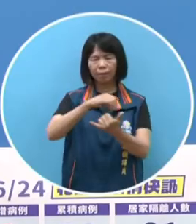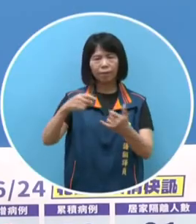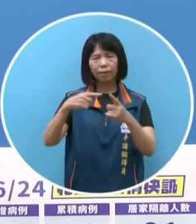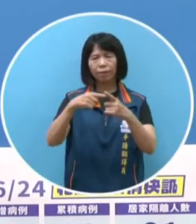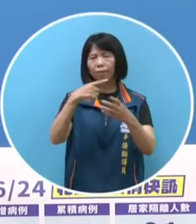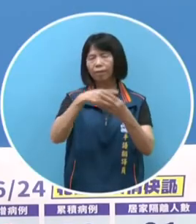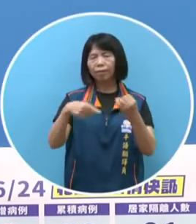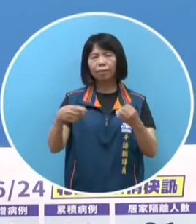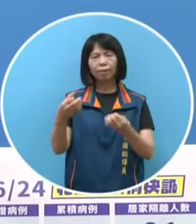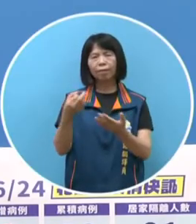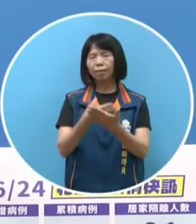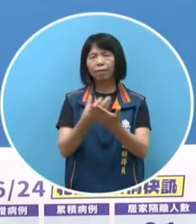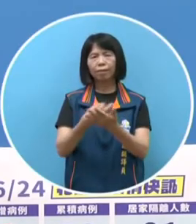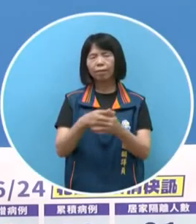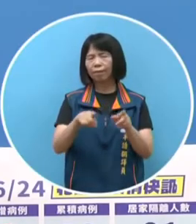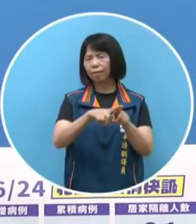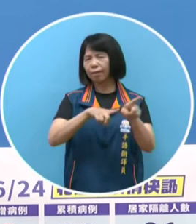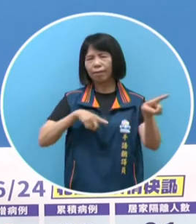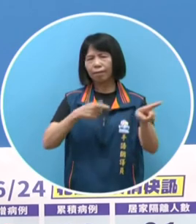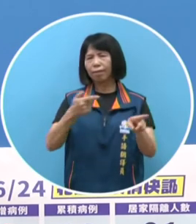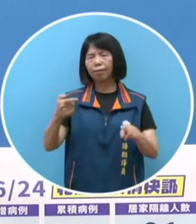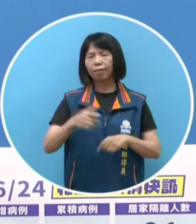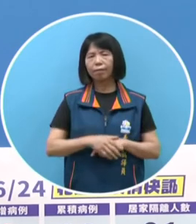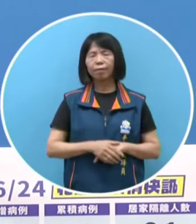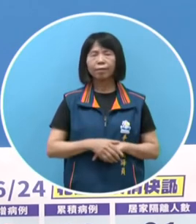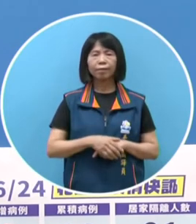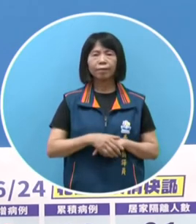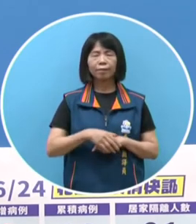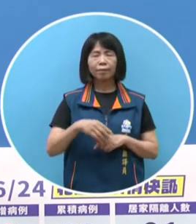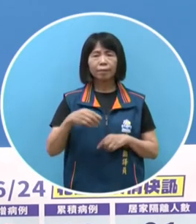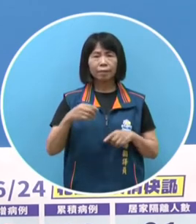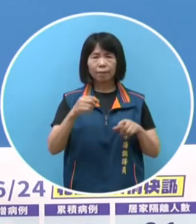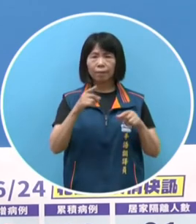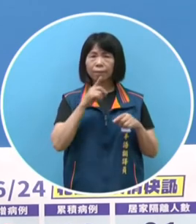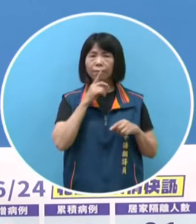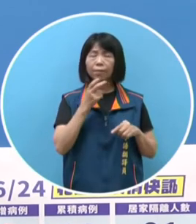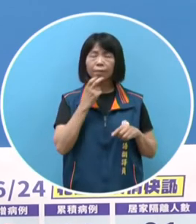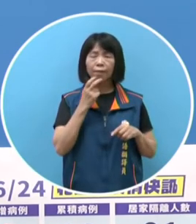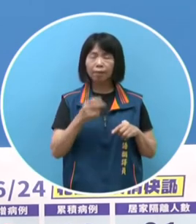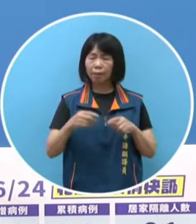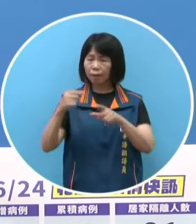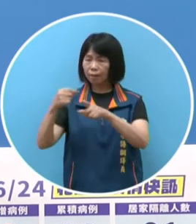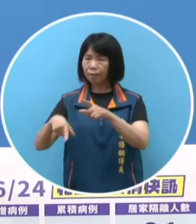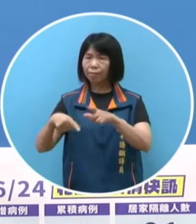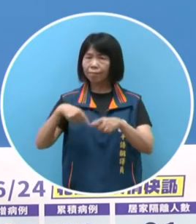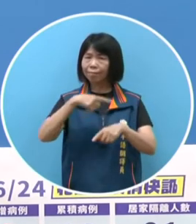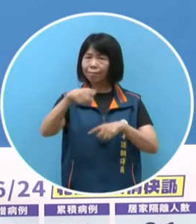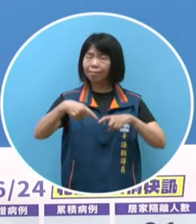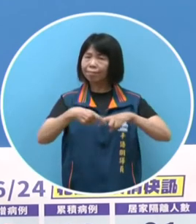数，而中央地方企业大家可以共同来合作，